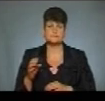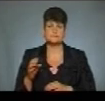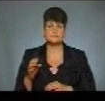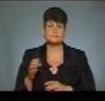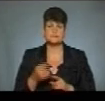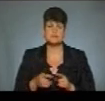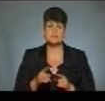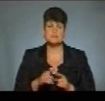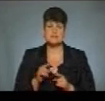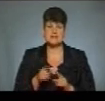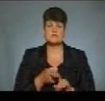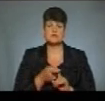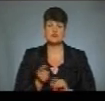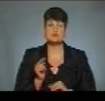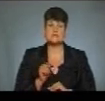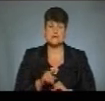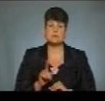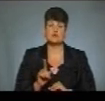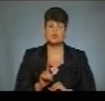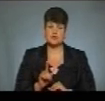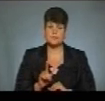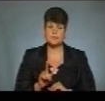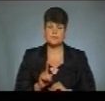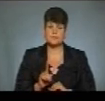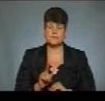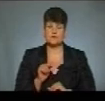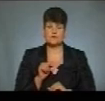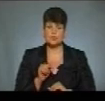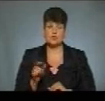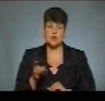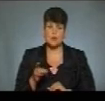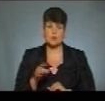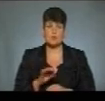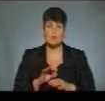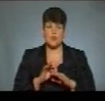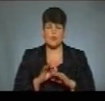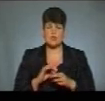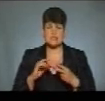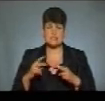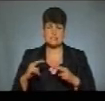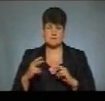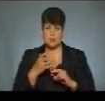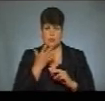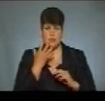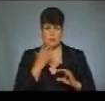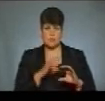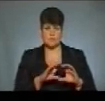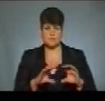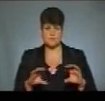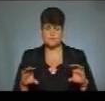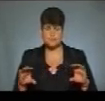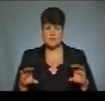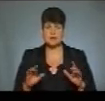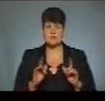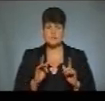Це в зв'язку з тим, що в даному мікрорайоні проводиться заміна теплової мережі відповідно до